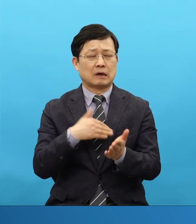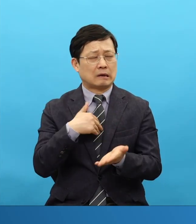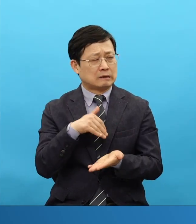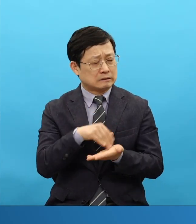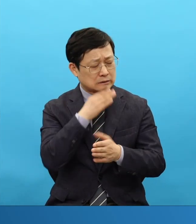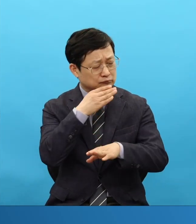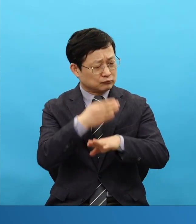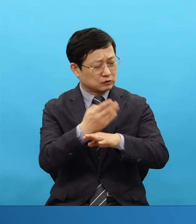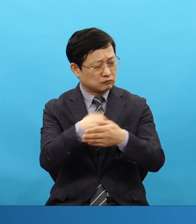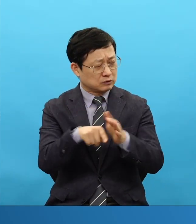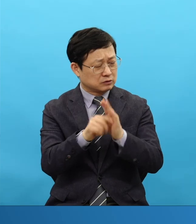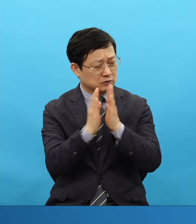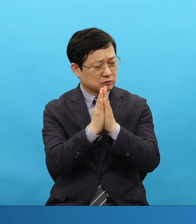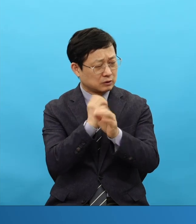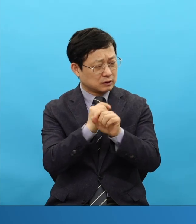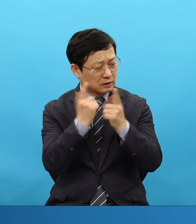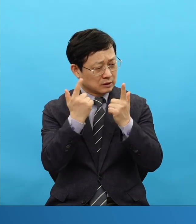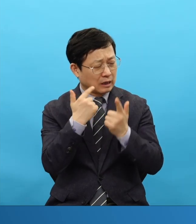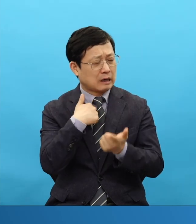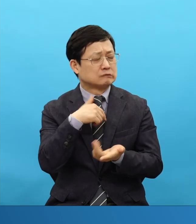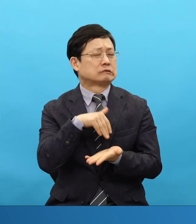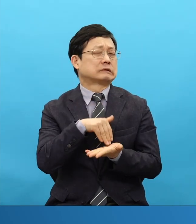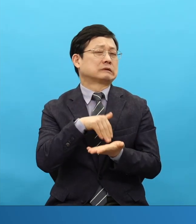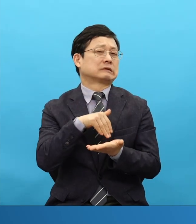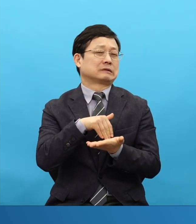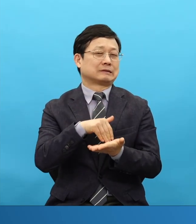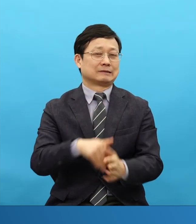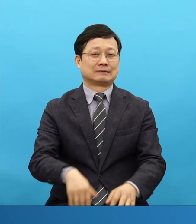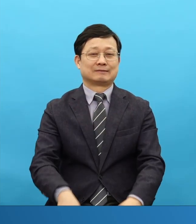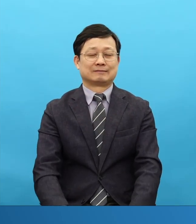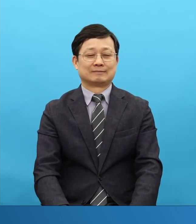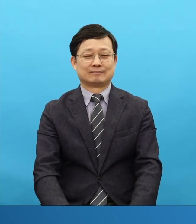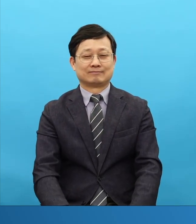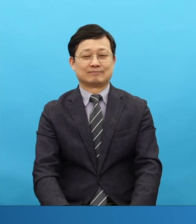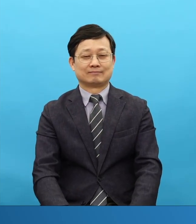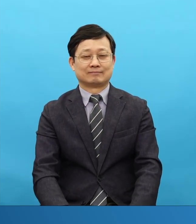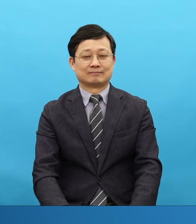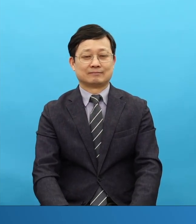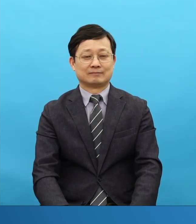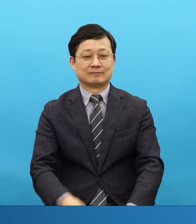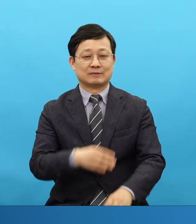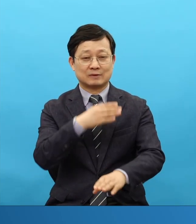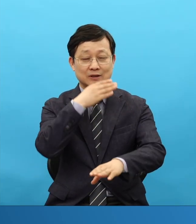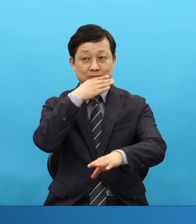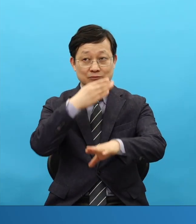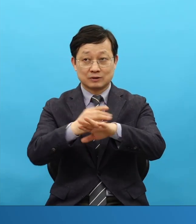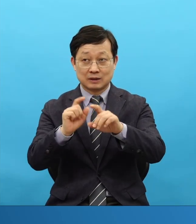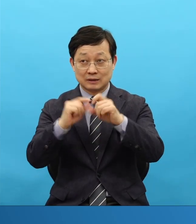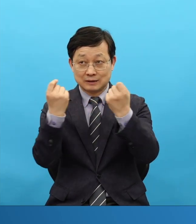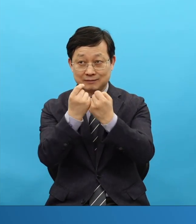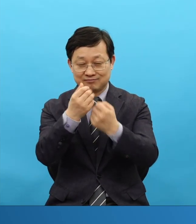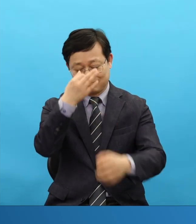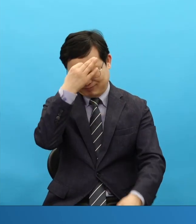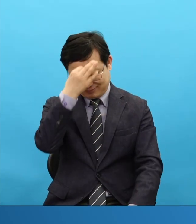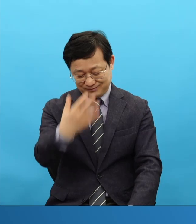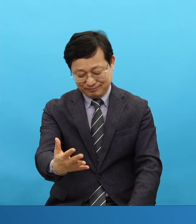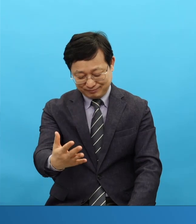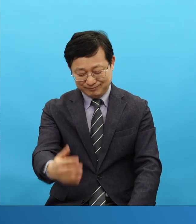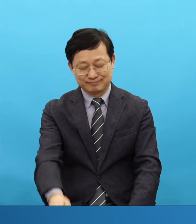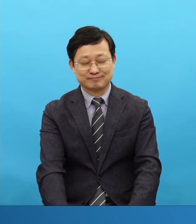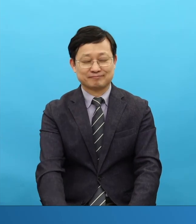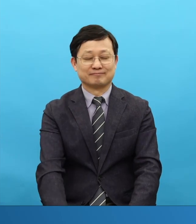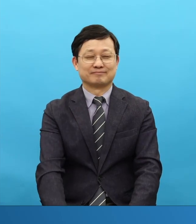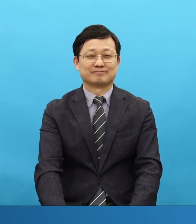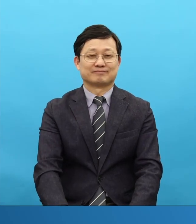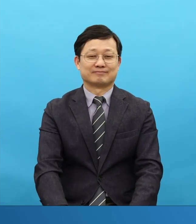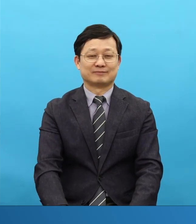북한에게 기도를 안 했지? And preparing for 이런 this, 생각이 들 정도로. I began to think, why didn't I pray for 북한 North Korea? 팀에게 미안하다는 생각이 들고요. I feel sorry for the North Korean